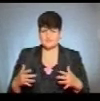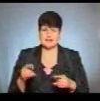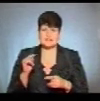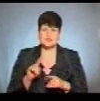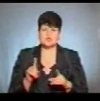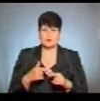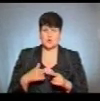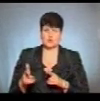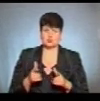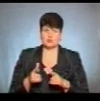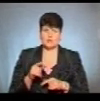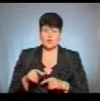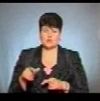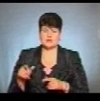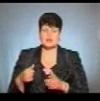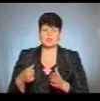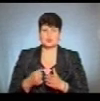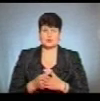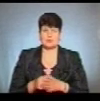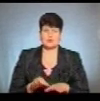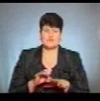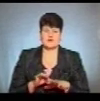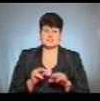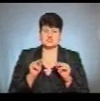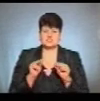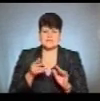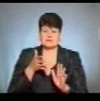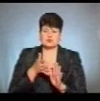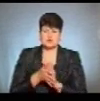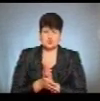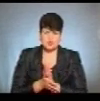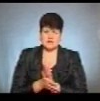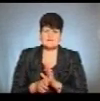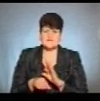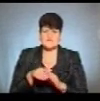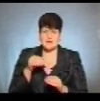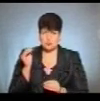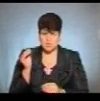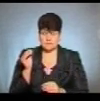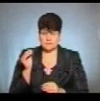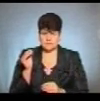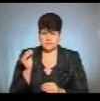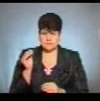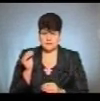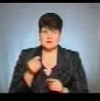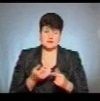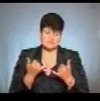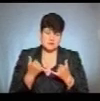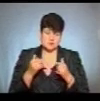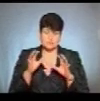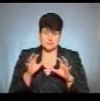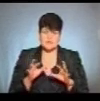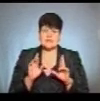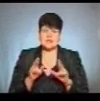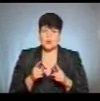готуємо людей до проведення чесних, прозорих, справедливих виборів в рамках чинного законодавства. Як